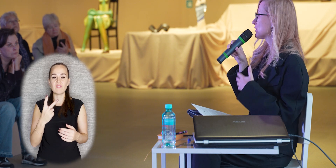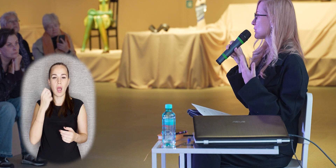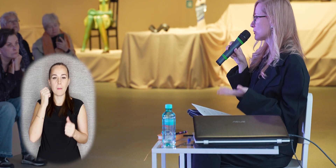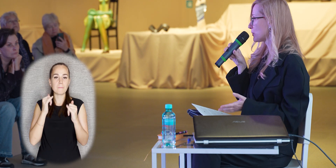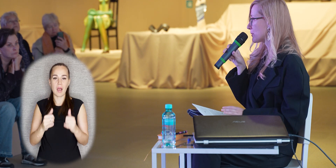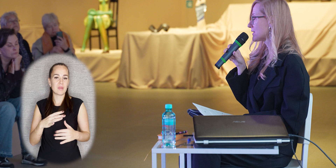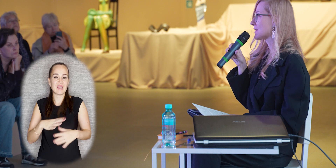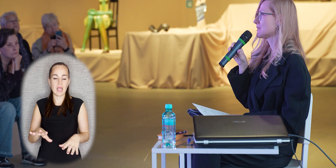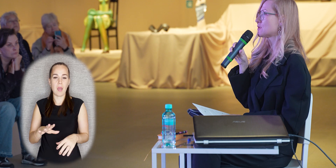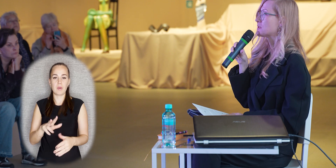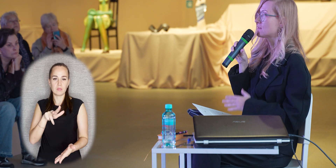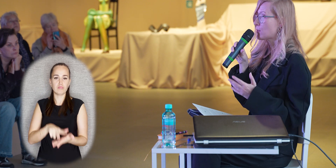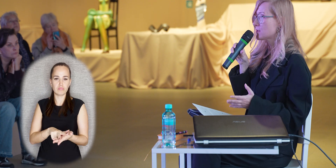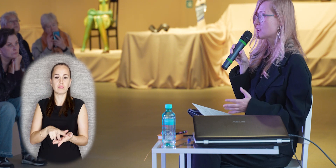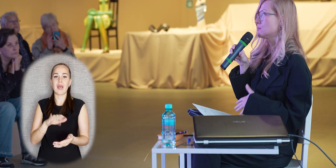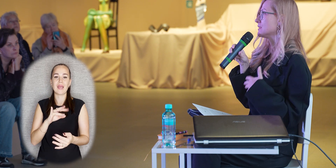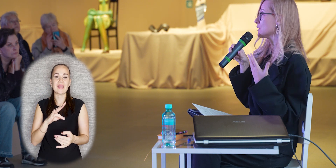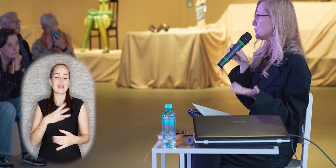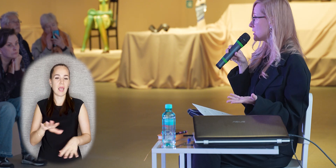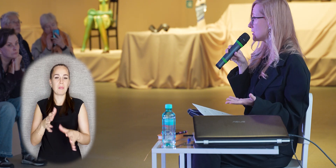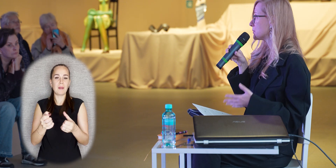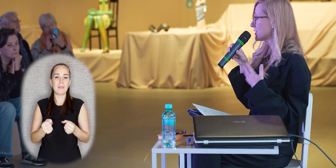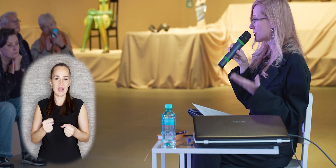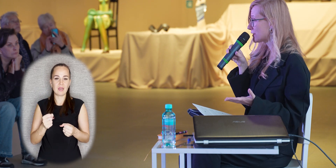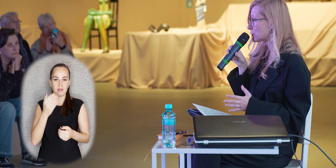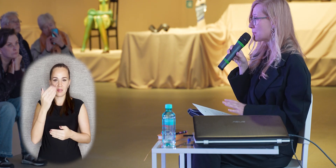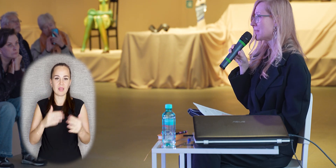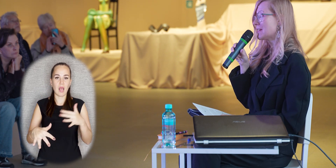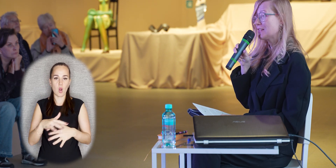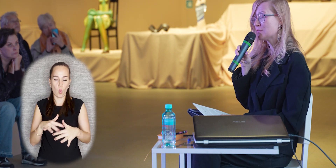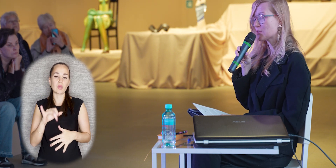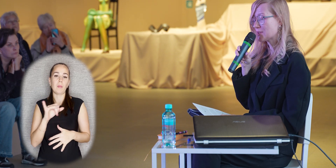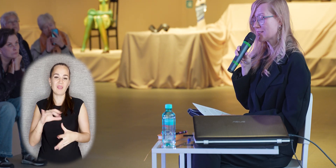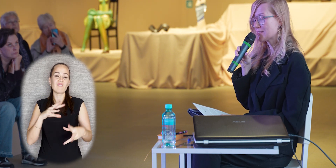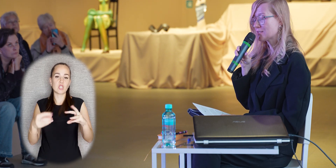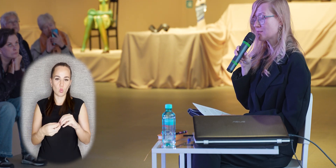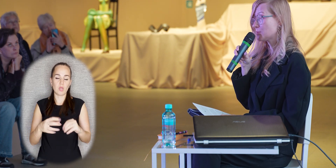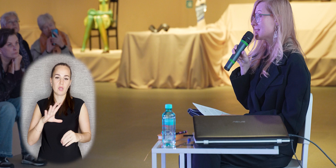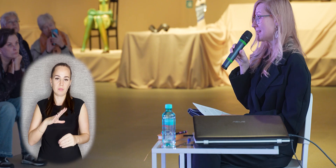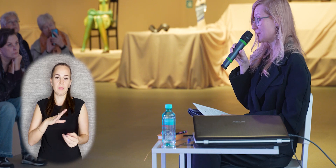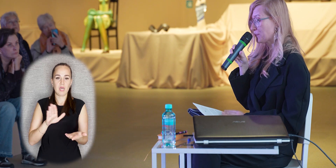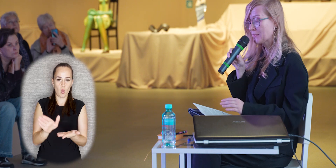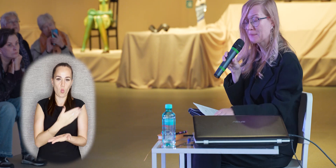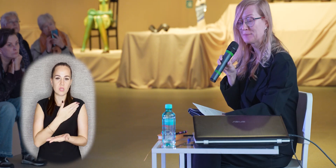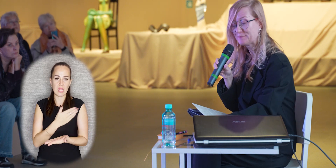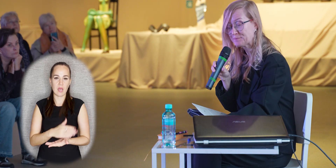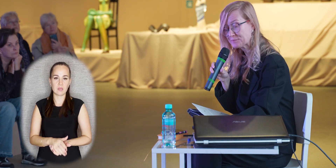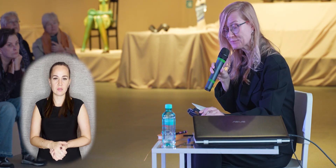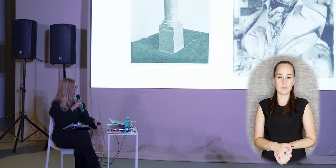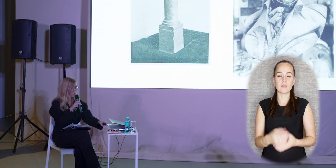дальнейшую судьбу памятника. что вот эти два памятника были не одобрены, не приняты народом, и в результате были сняты.